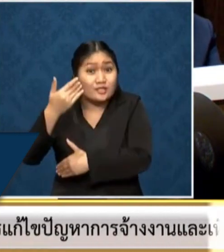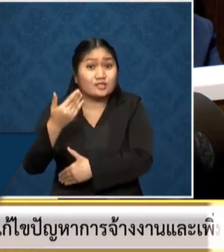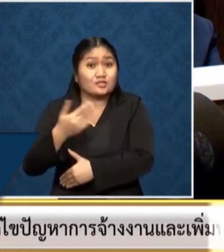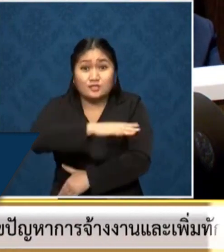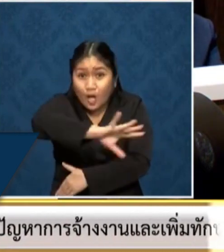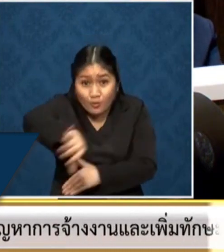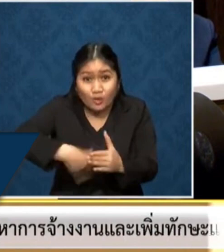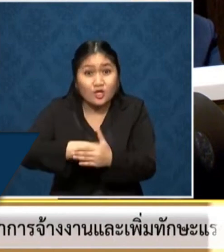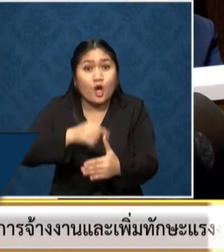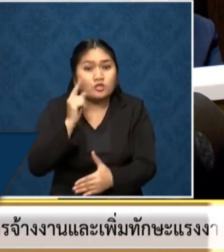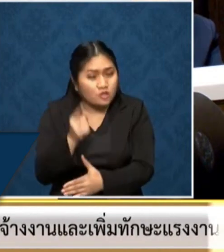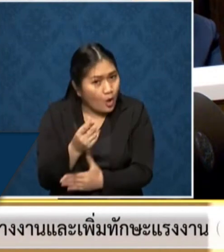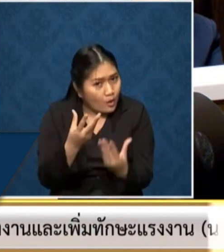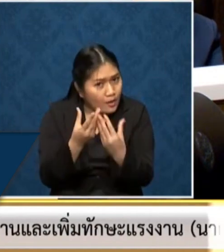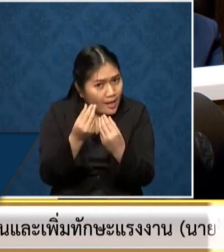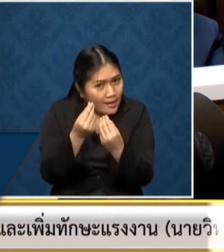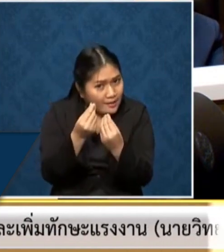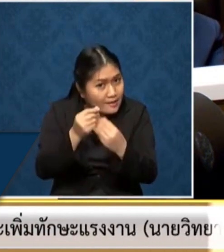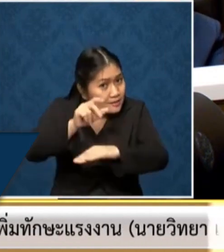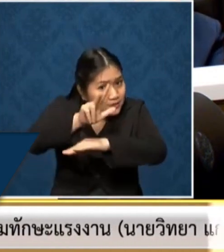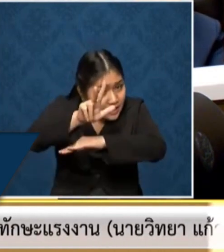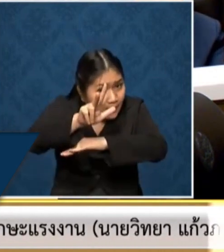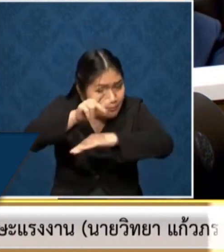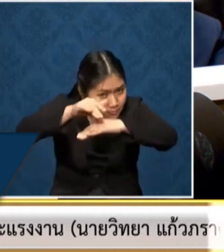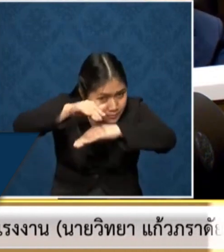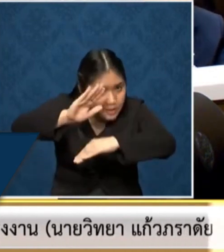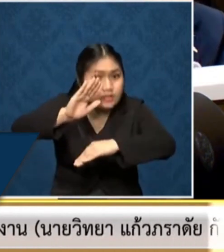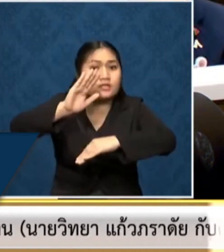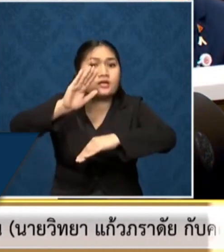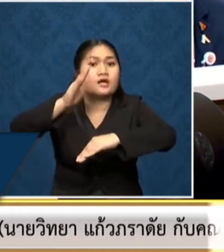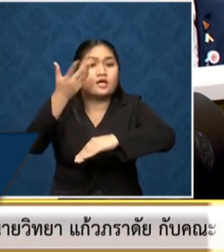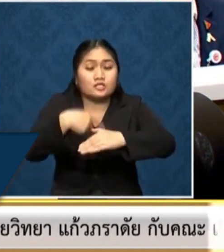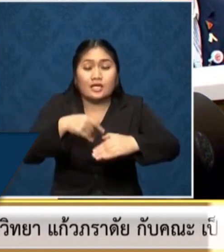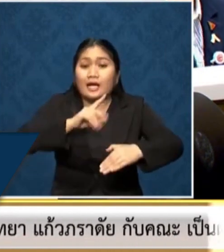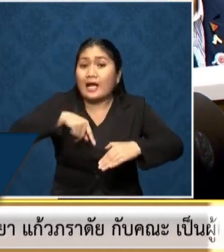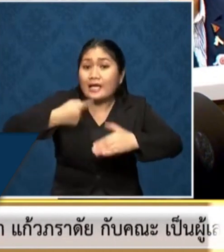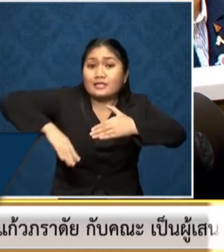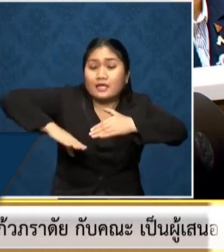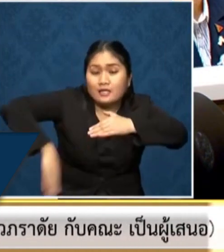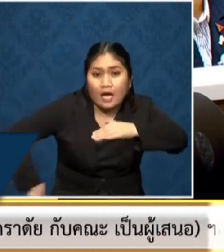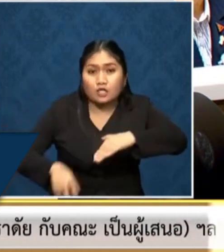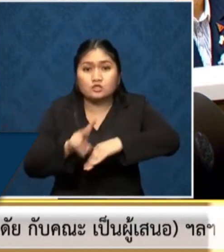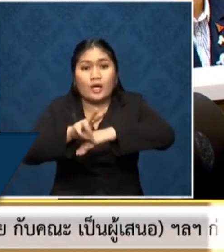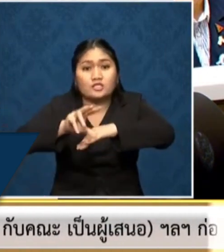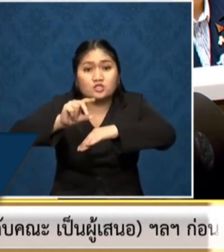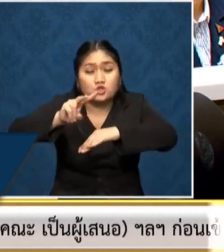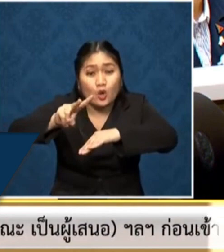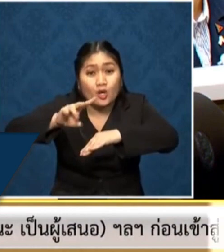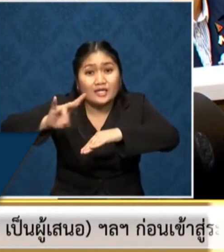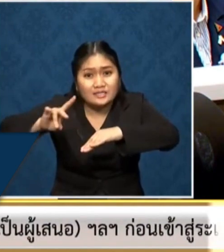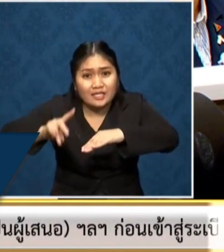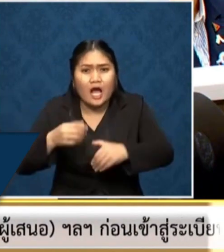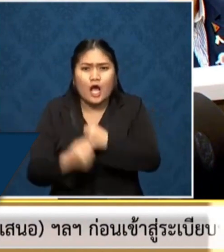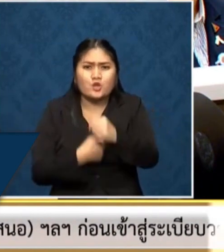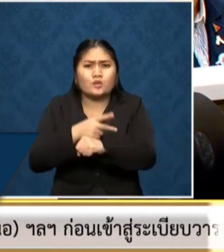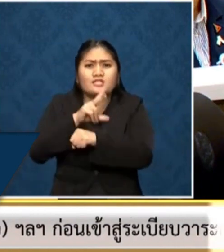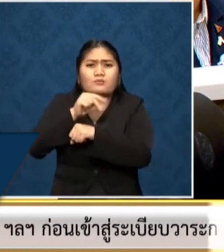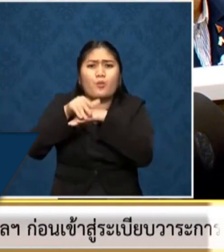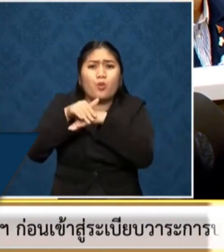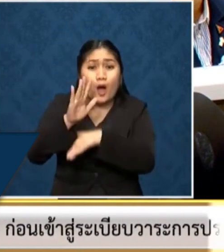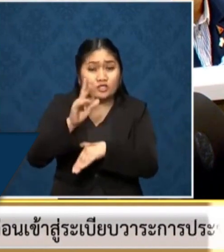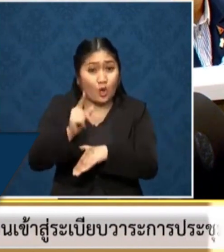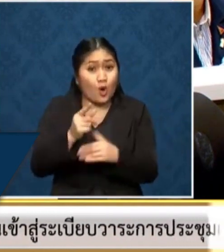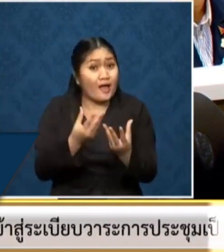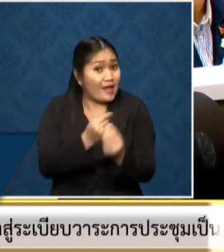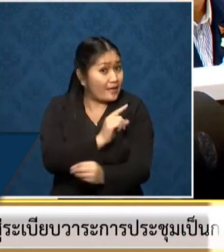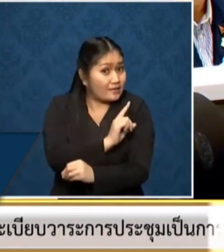ต้องขึ้นได้เร็ 3 ใครเกิดหลงปี 227 สอสอก้าวไ่จำนวนมาก อายุเฉรีย 30 กวกว่าต้อง